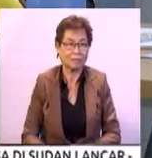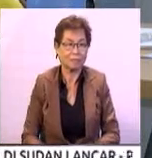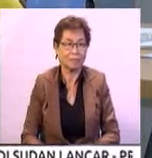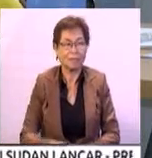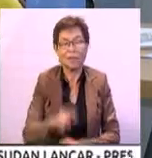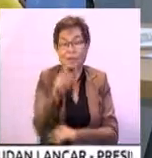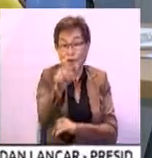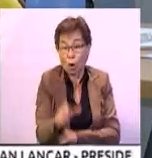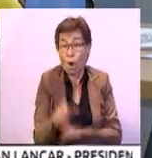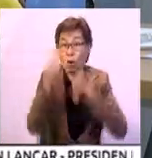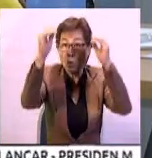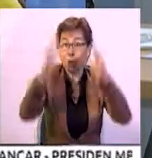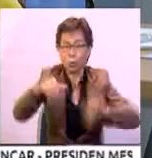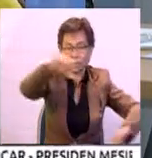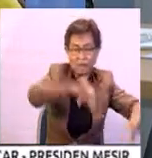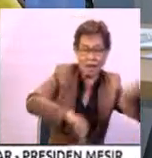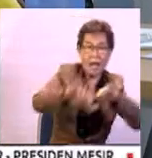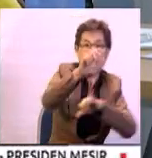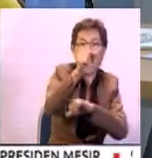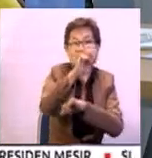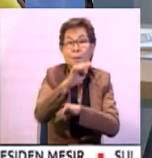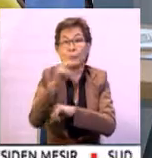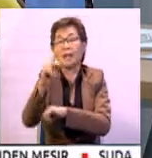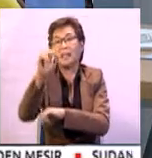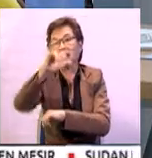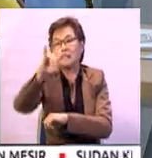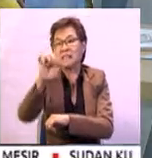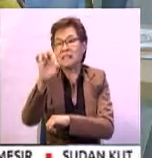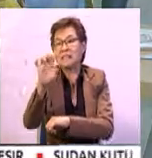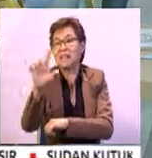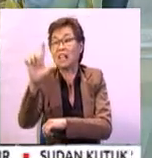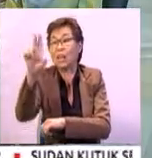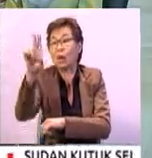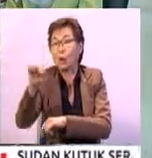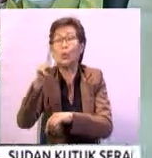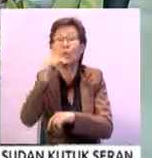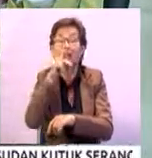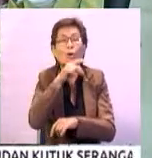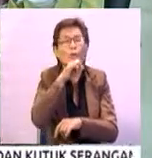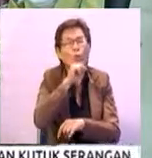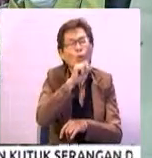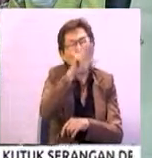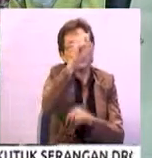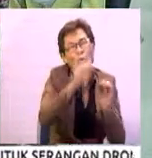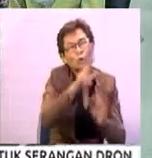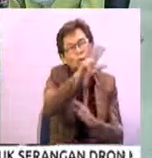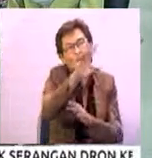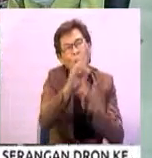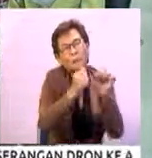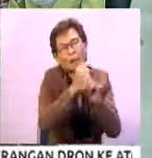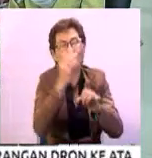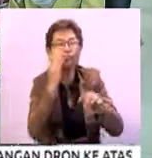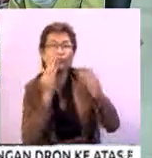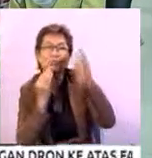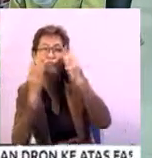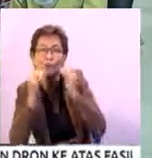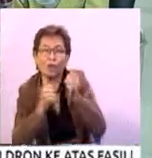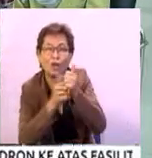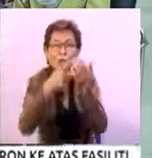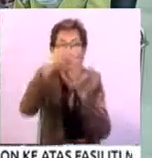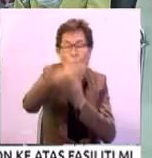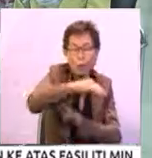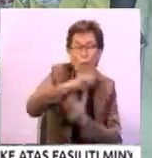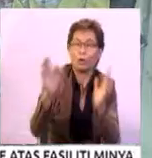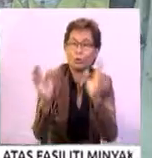Bagi seorang guru sains di SMK Jerlun Kedah, Nur Halmi Abdul Muttalib, 38 tahun, pengalaman mengikuti program